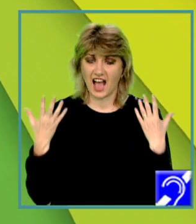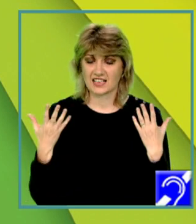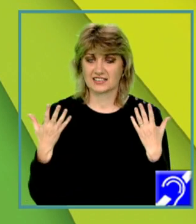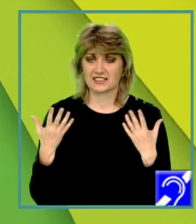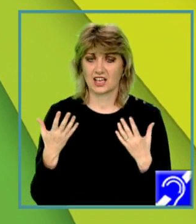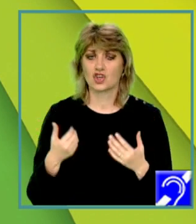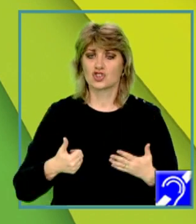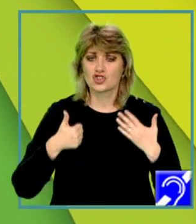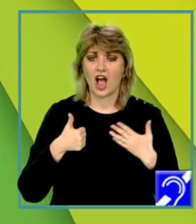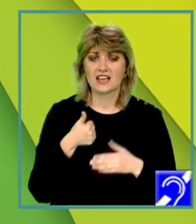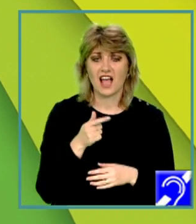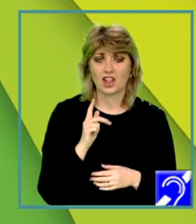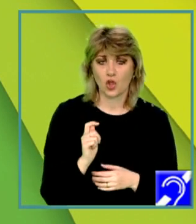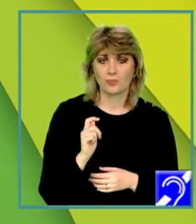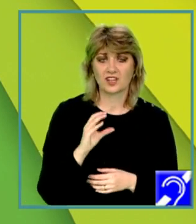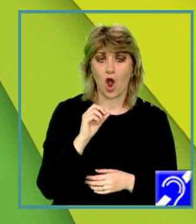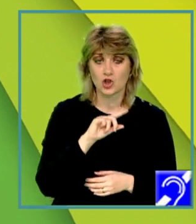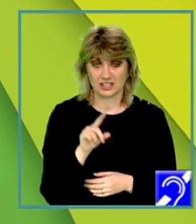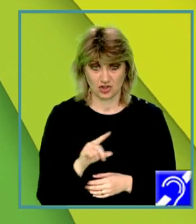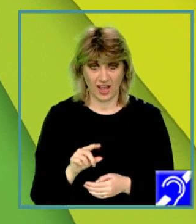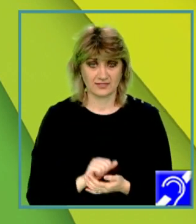6 atomi de oxigen